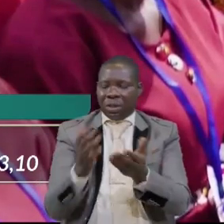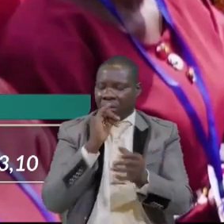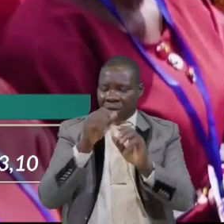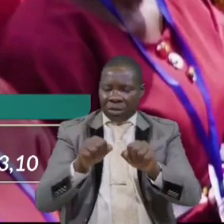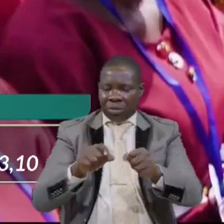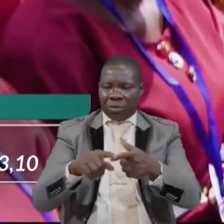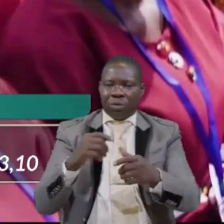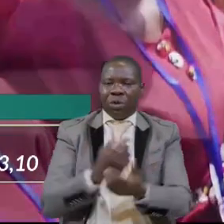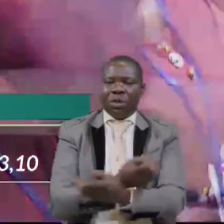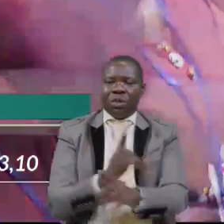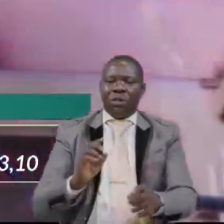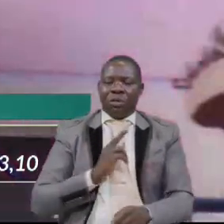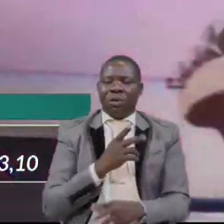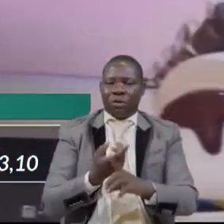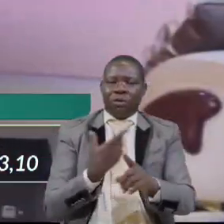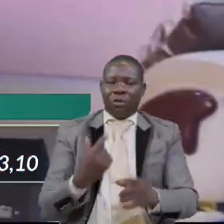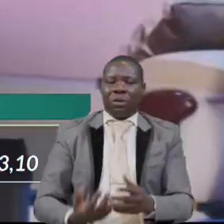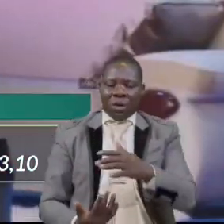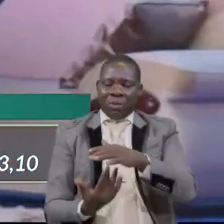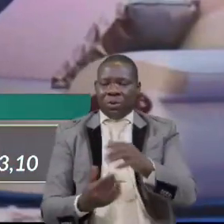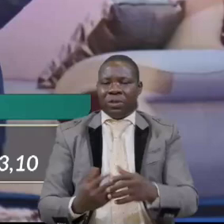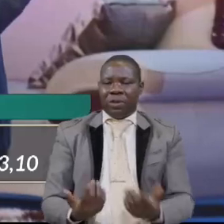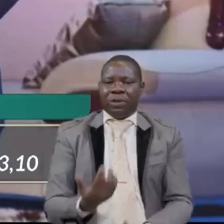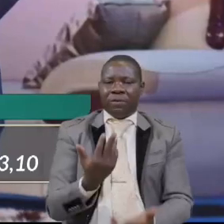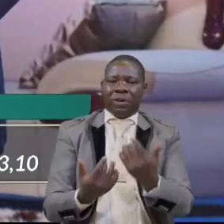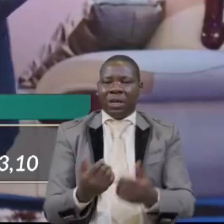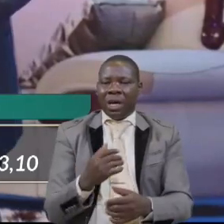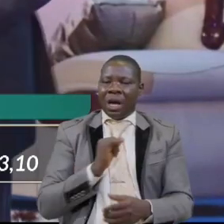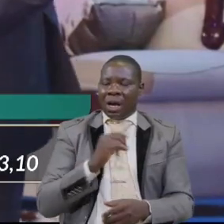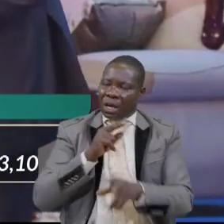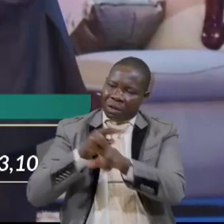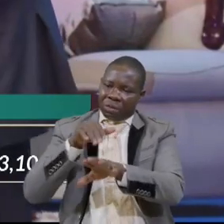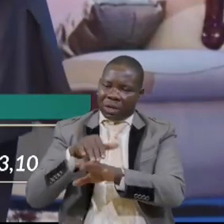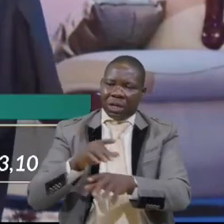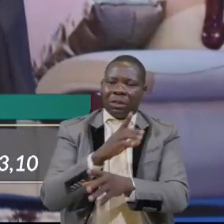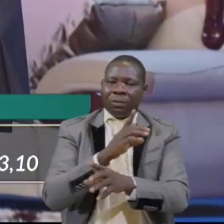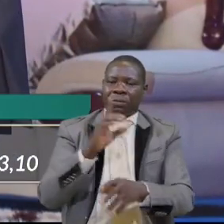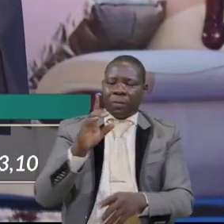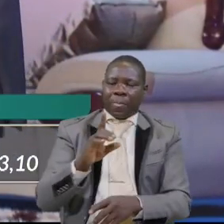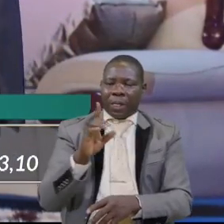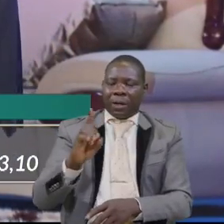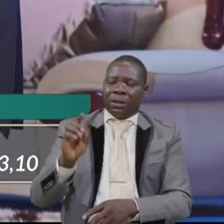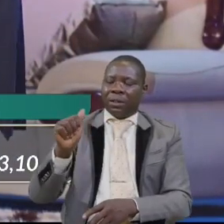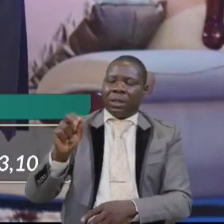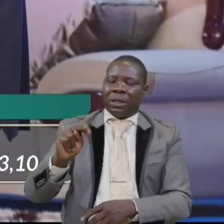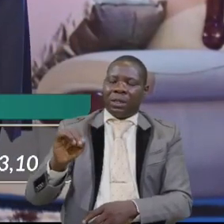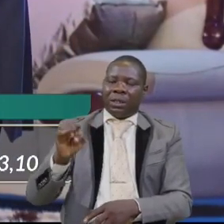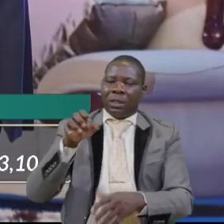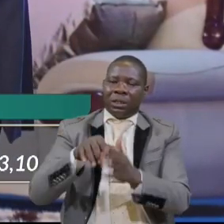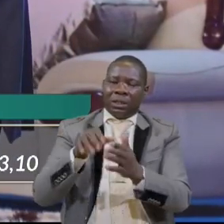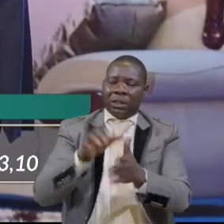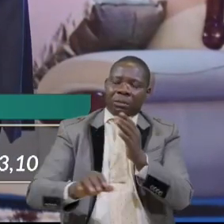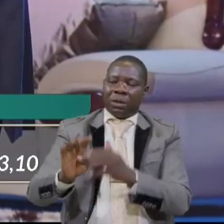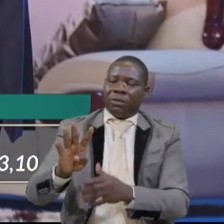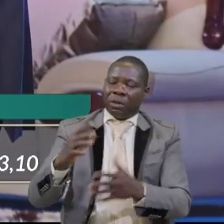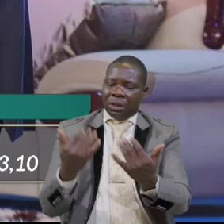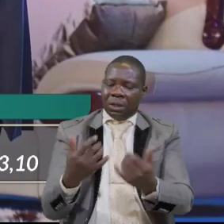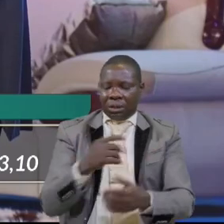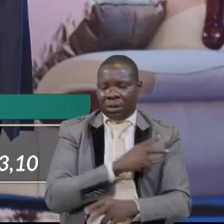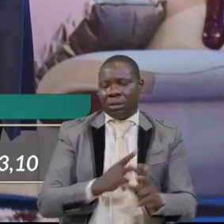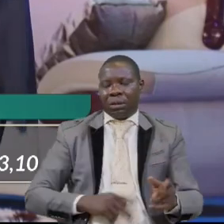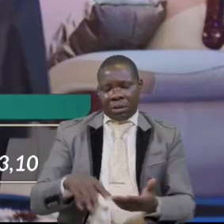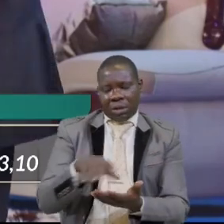la fournaise ardente. Regardez Daniel. Il est dans le chapitre 4. Le roi est confus, le roi